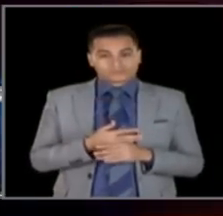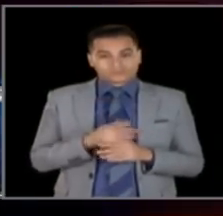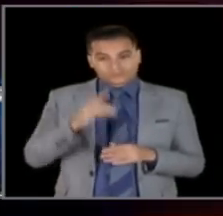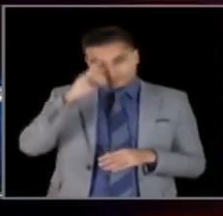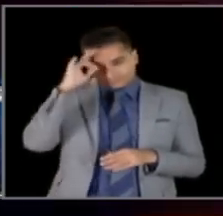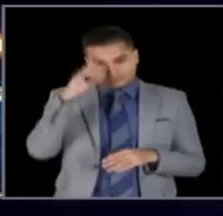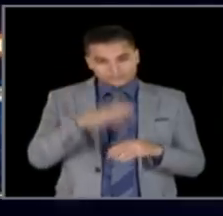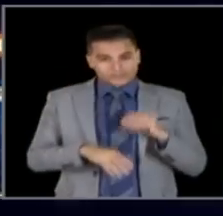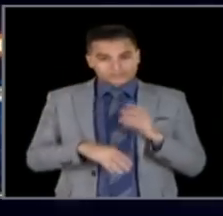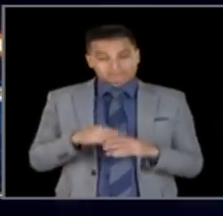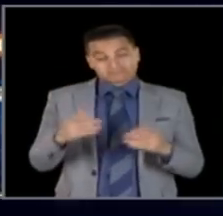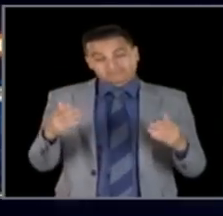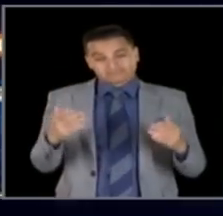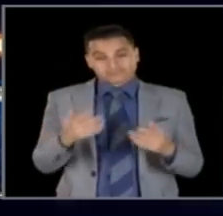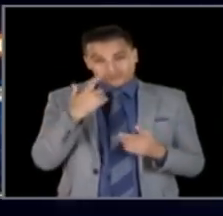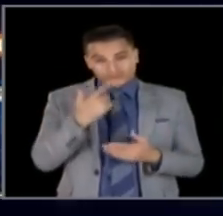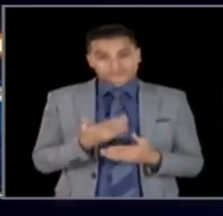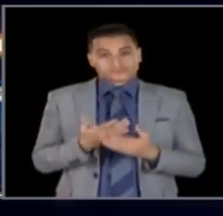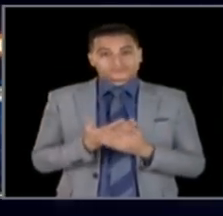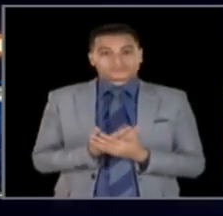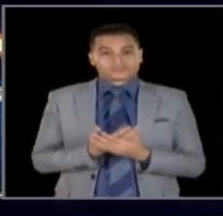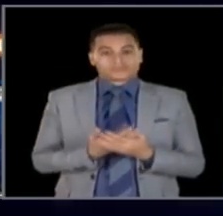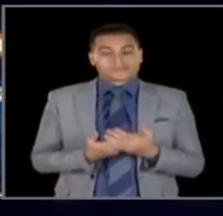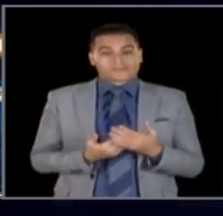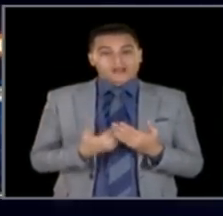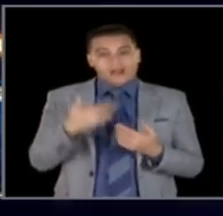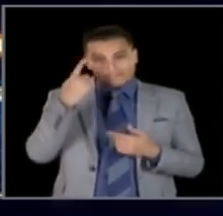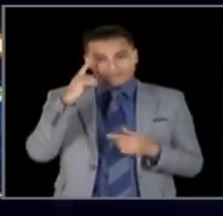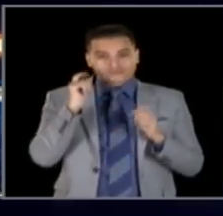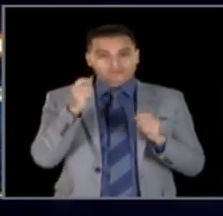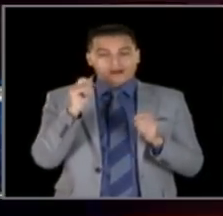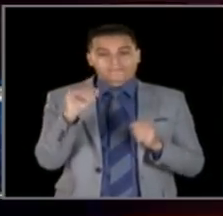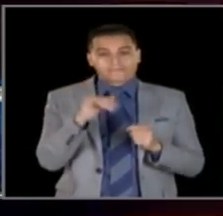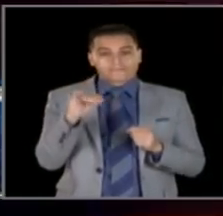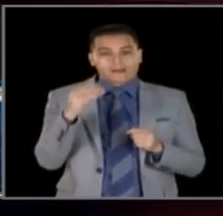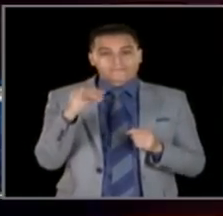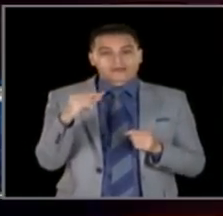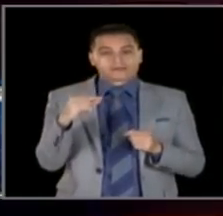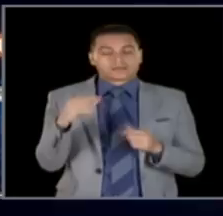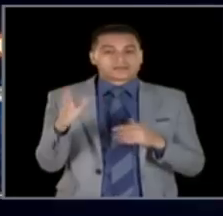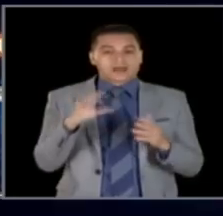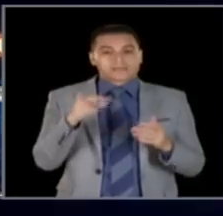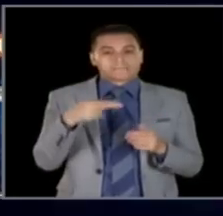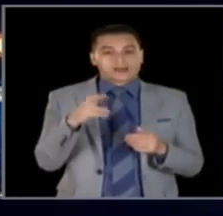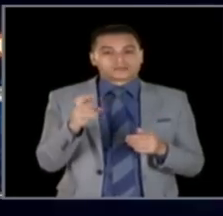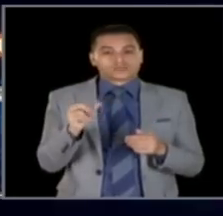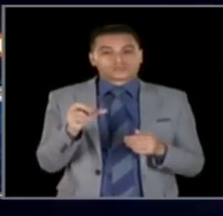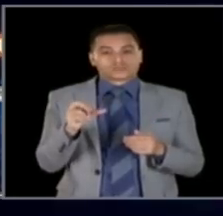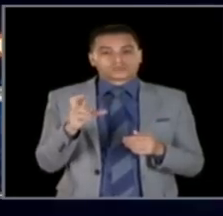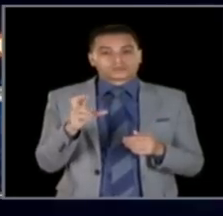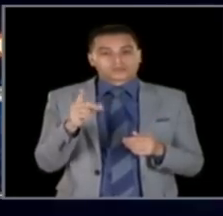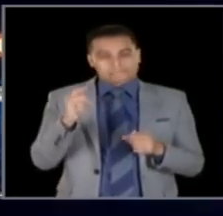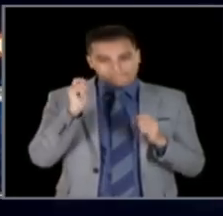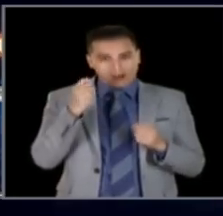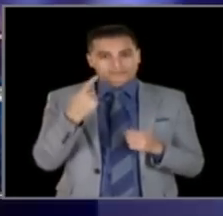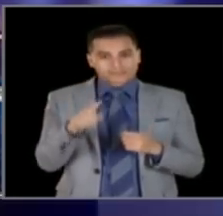تخمينة. ما عندكش حاجة تخسرها، مش حاضر ألومك، أهم حاجة يبقى مغربي بس. محمد المعزوز. محمد المعزوز